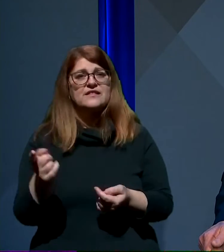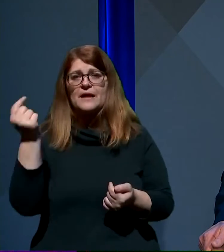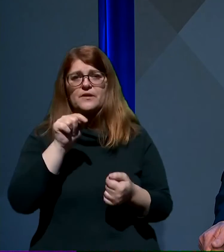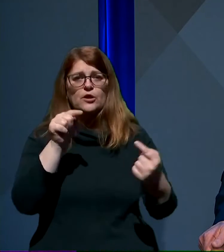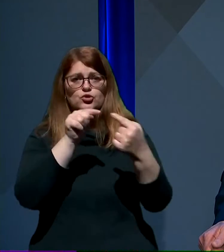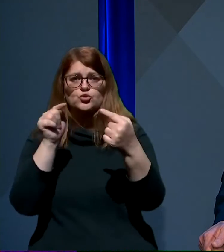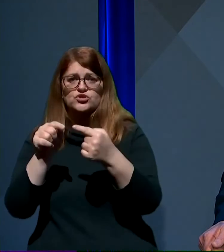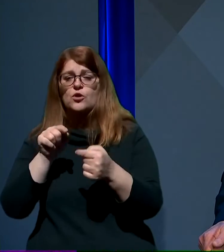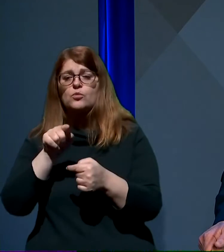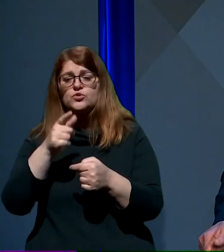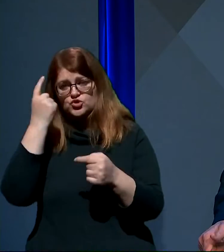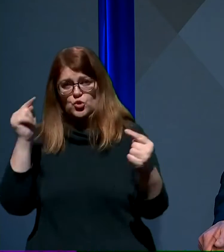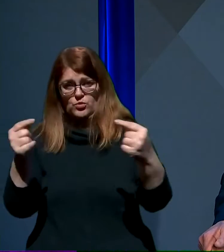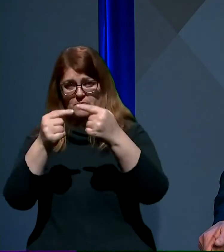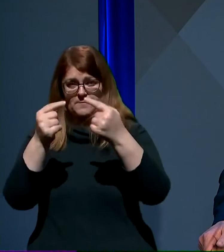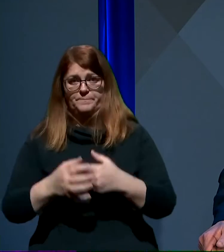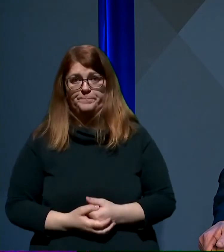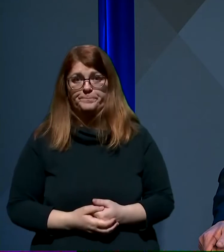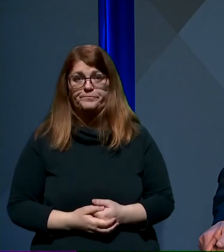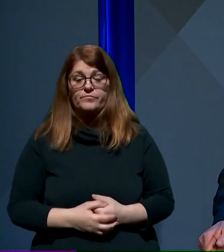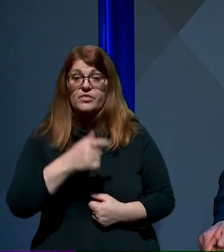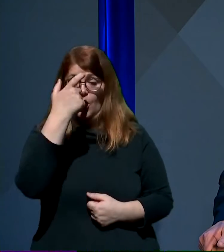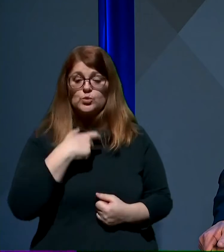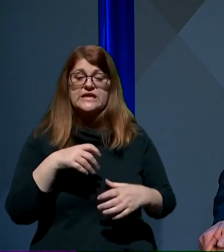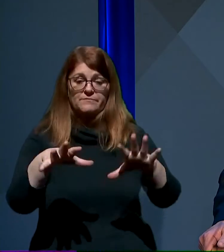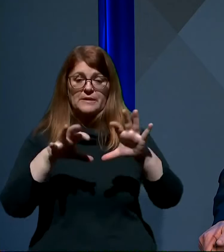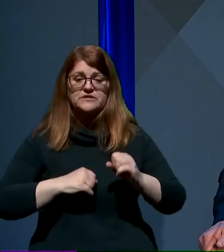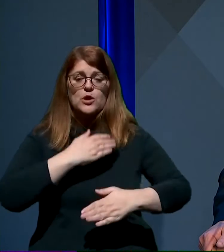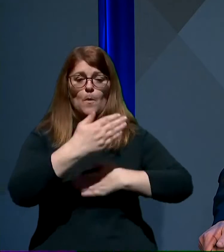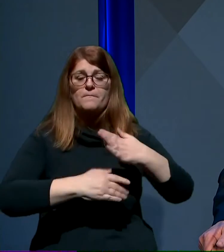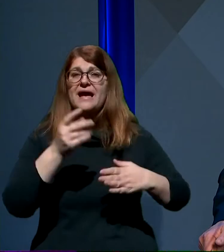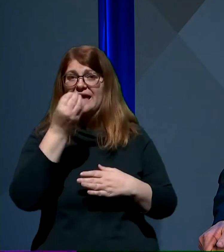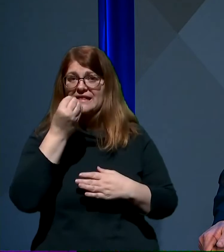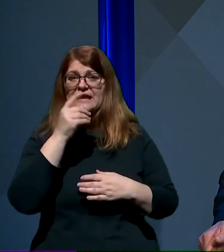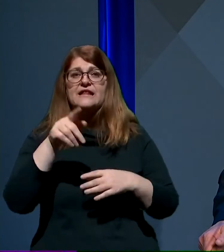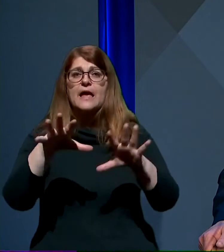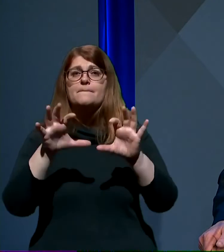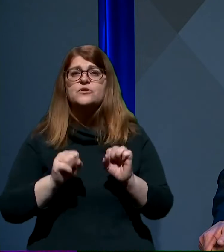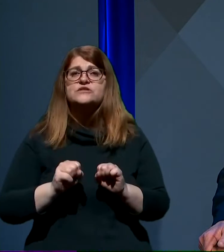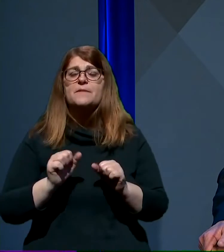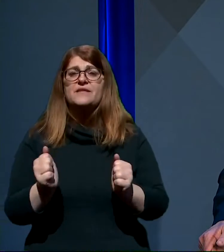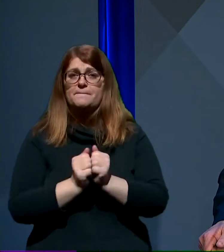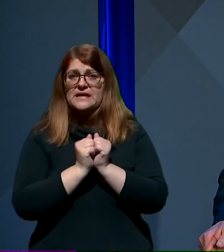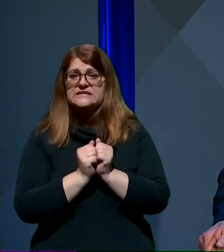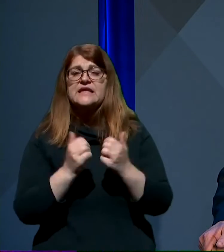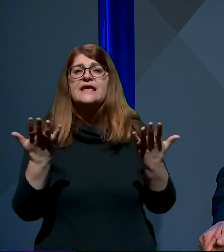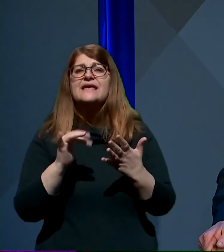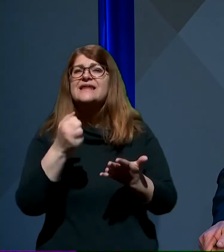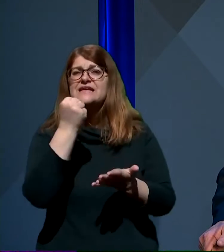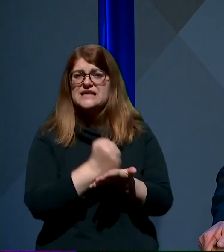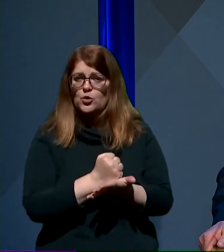stikov s potrošniki. Osebni prevzem blaga in hrane in prevzem na prevzemnih mestih, kjer je